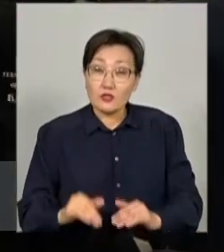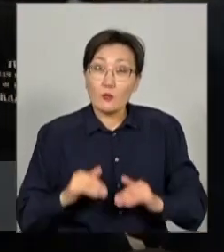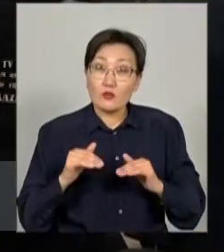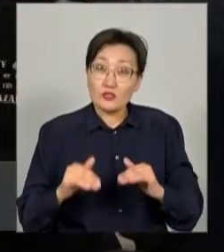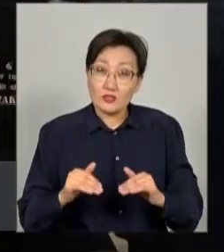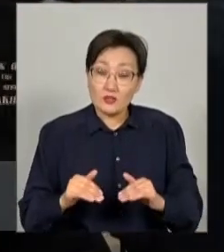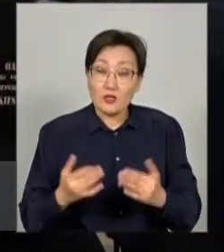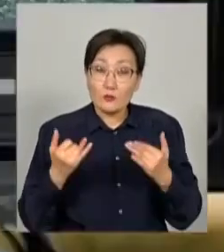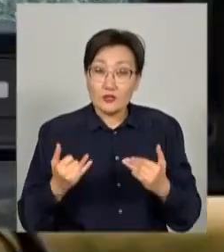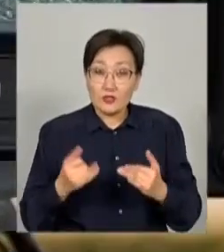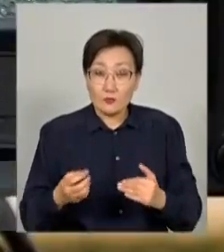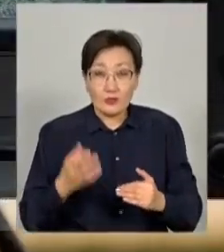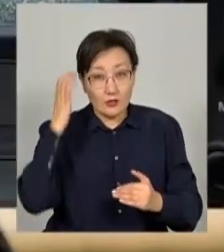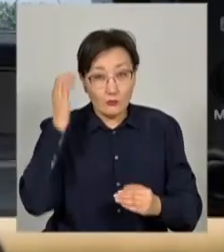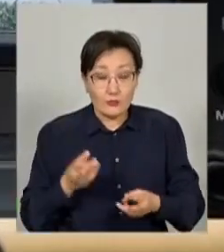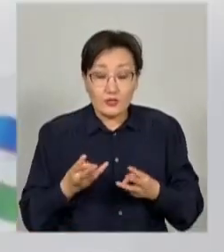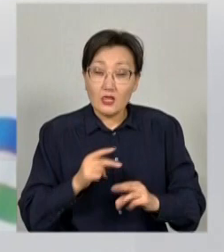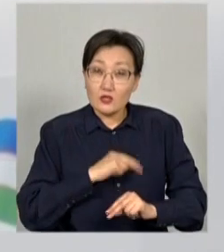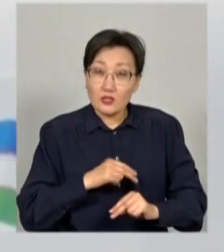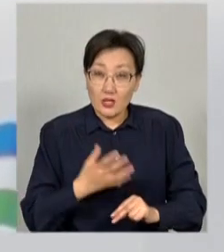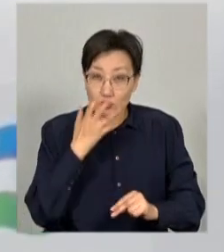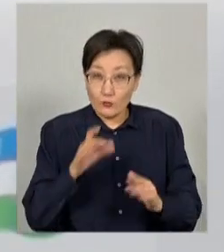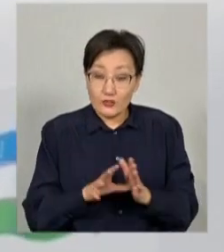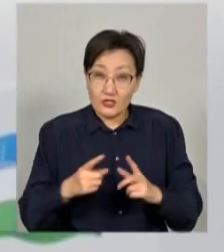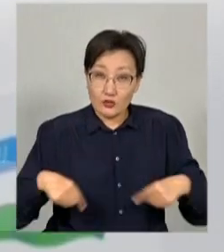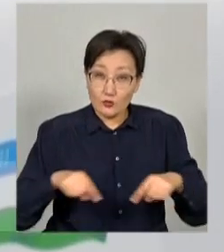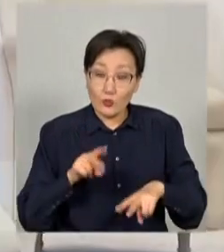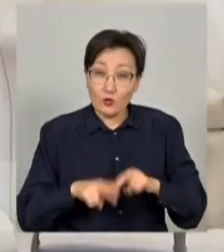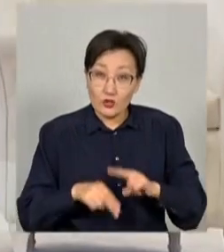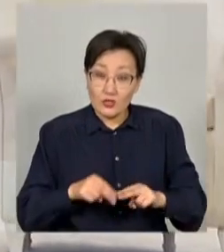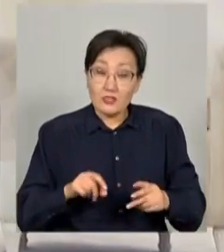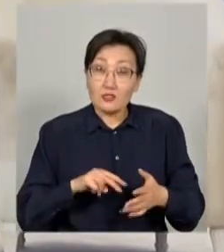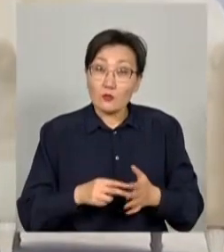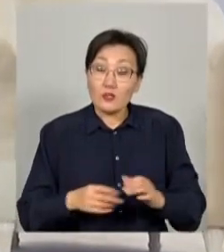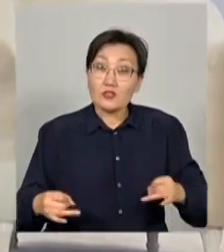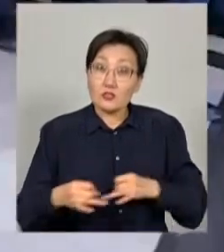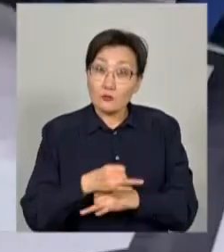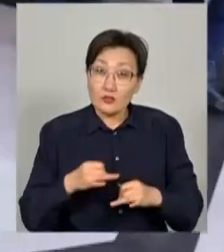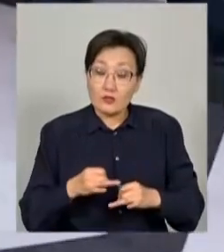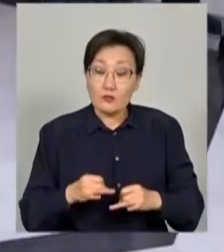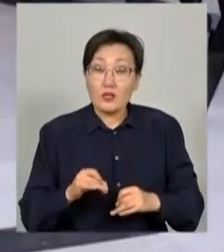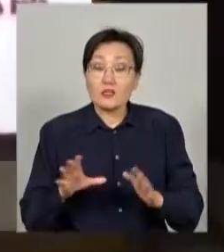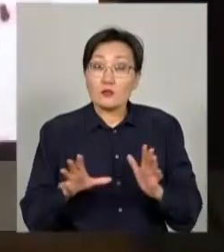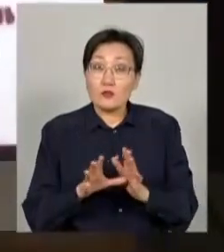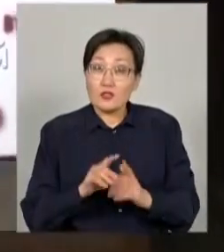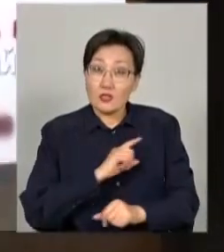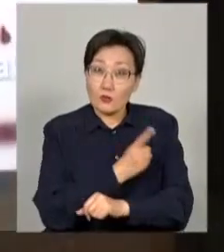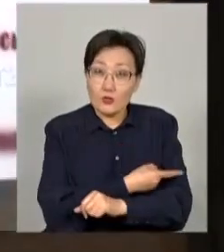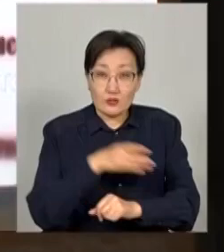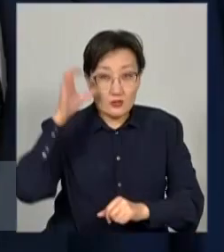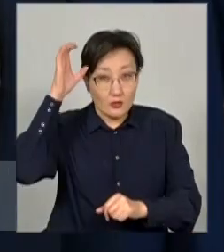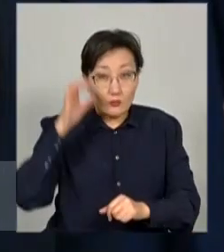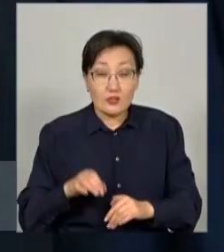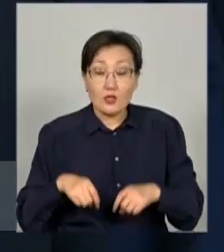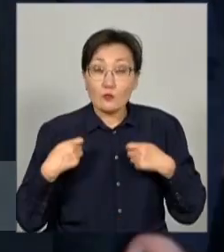және заманауи көмірмен жұмыс істейтін жылу электр орталығының құрылысы талқыланды. Бұл мекеме өндіретін электр энергиясын Өзбекстанға